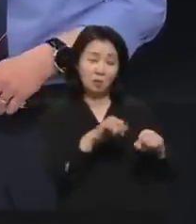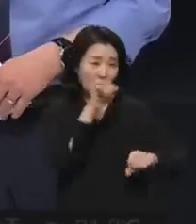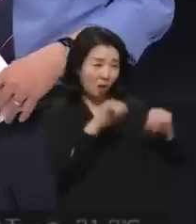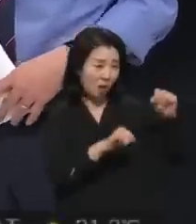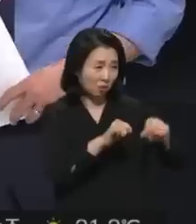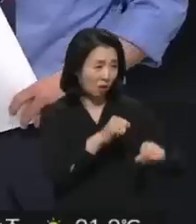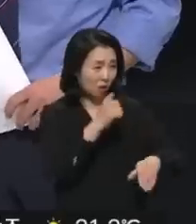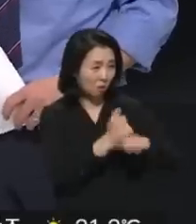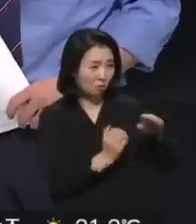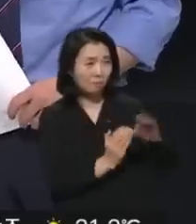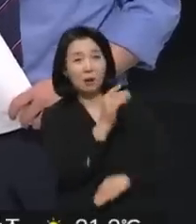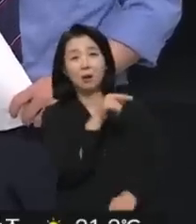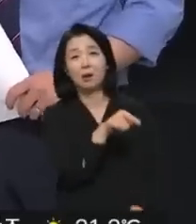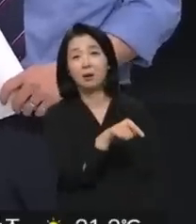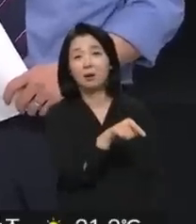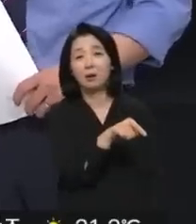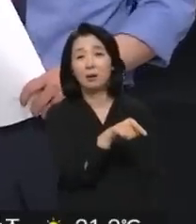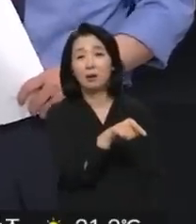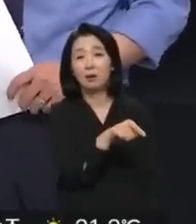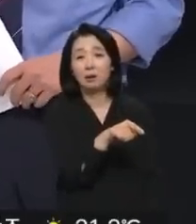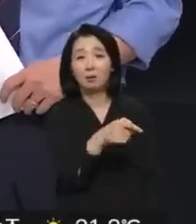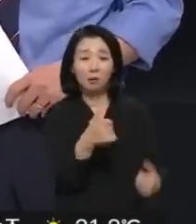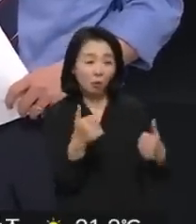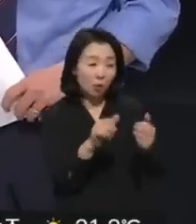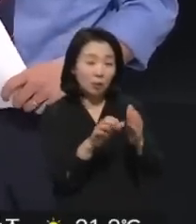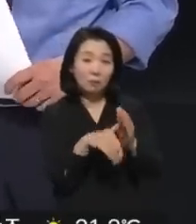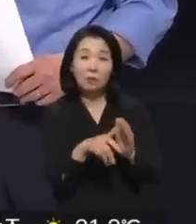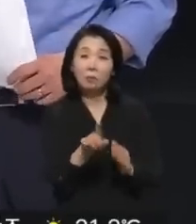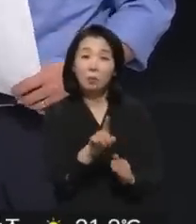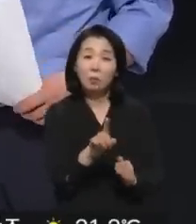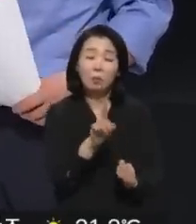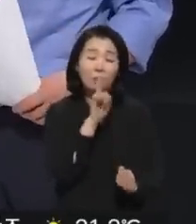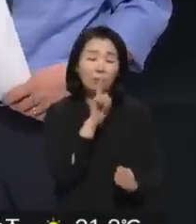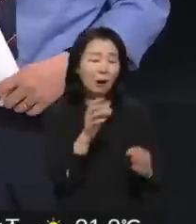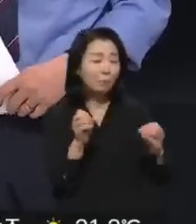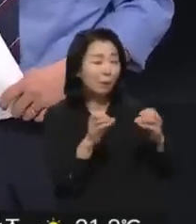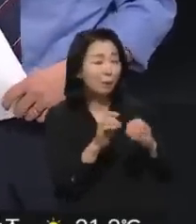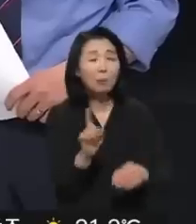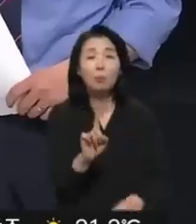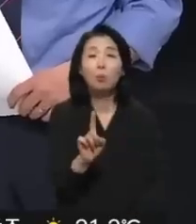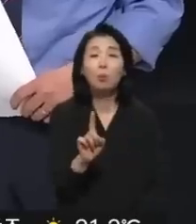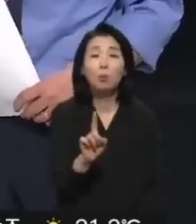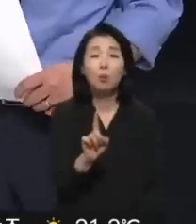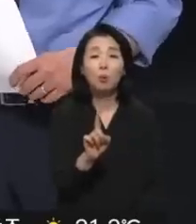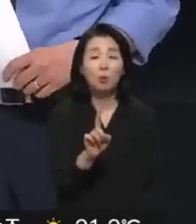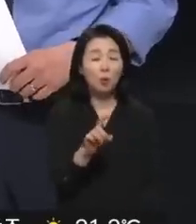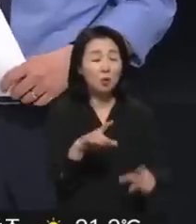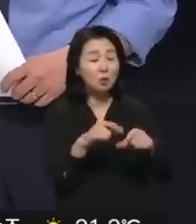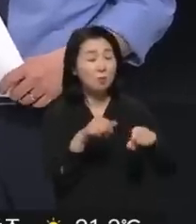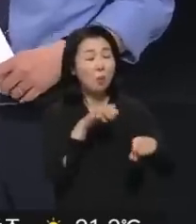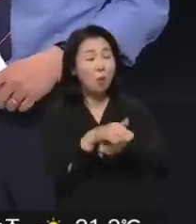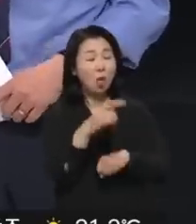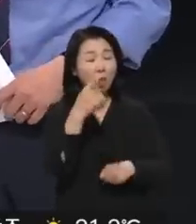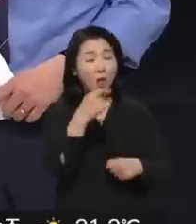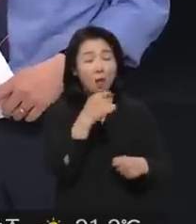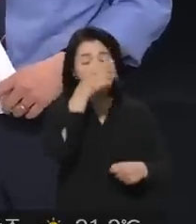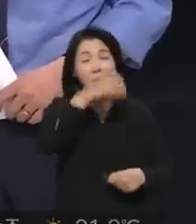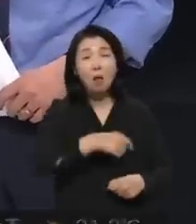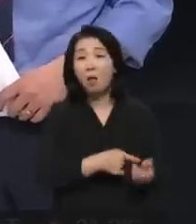도를 넘었다고 보고 있죠. 도대체 정상회담에서 무슨 말을 주고받았길래 일본이 이런 식으로